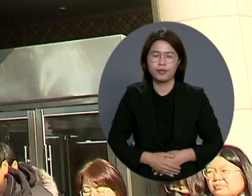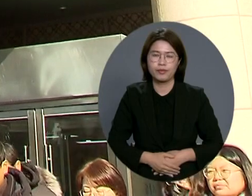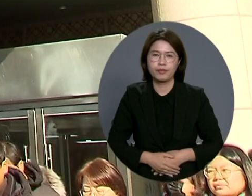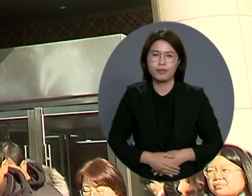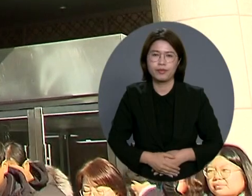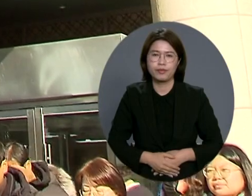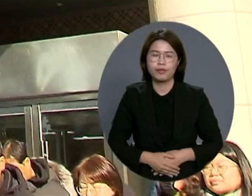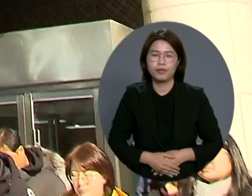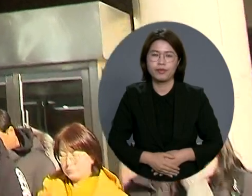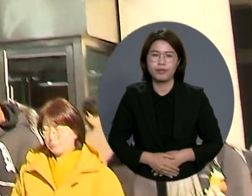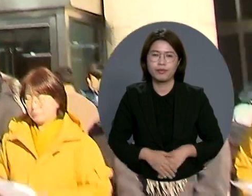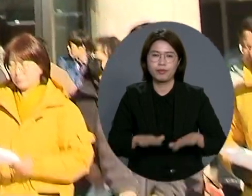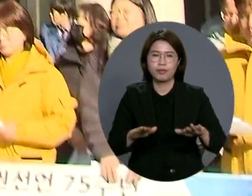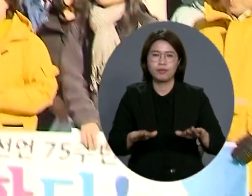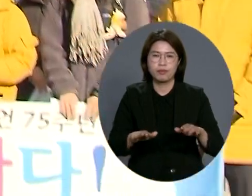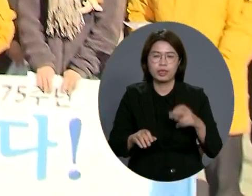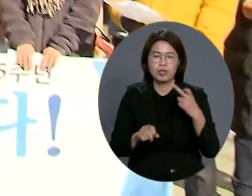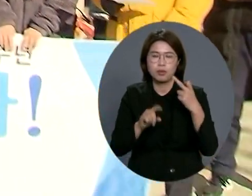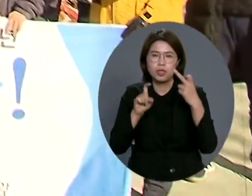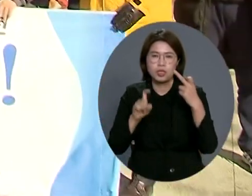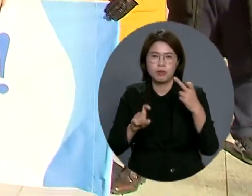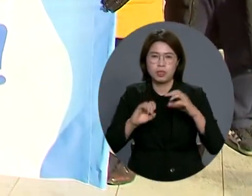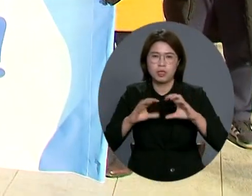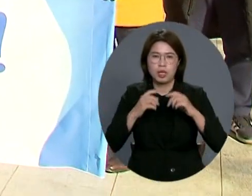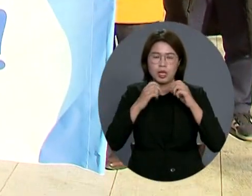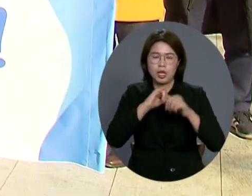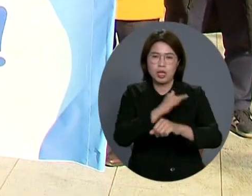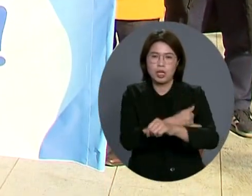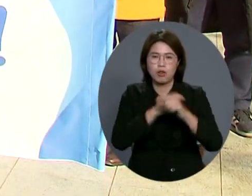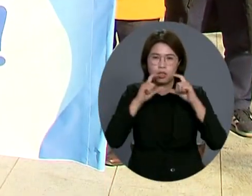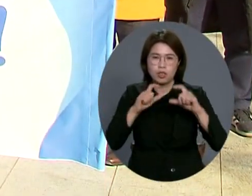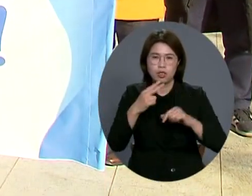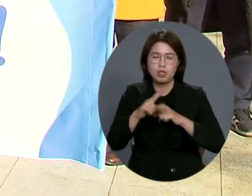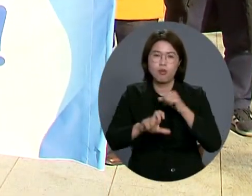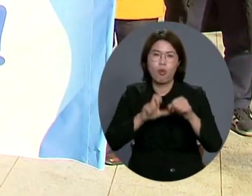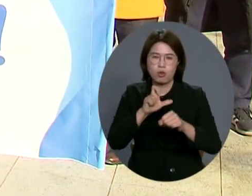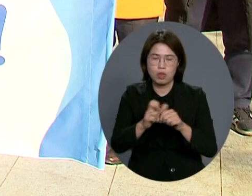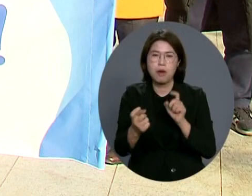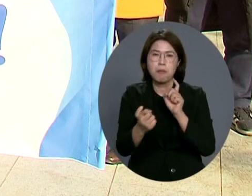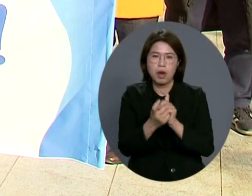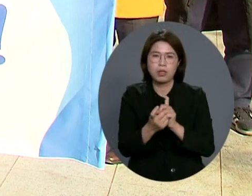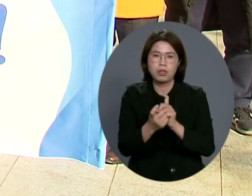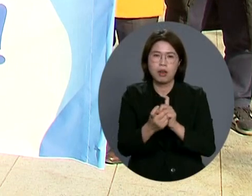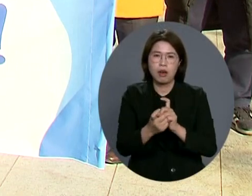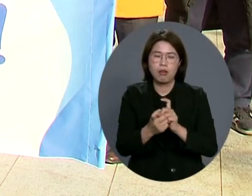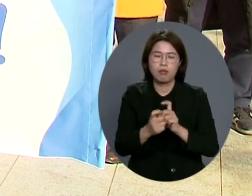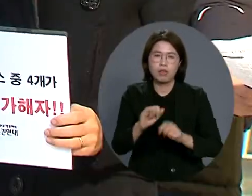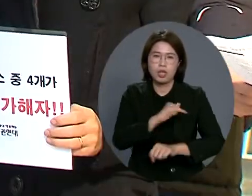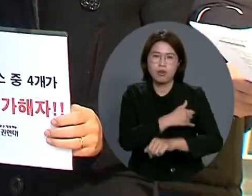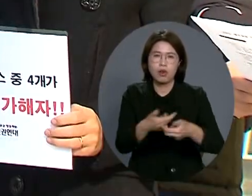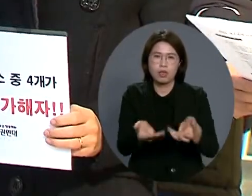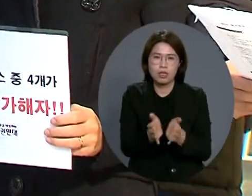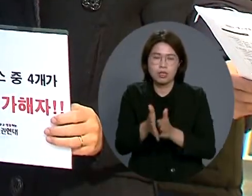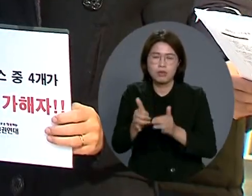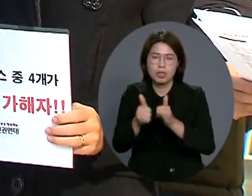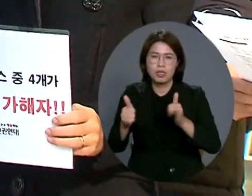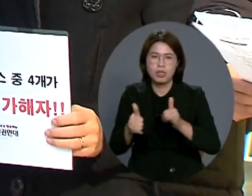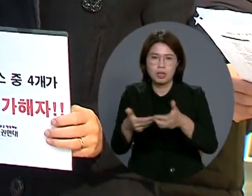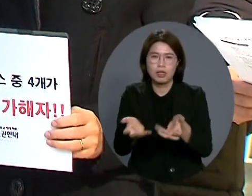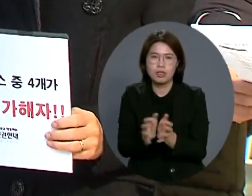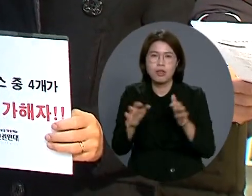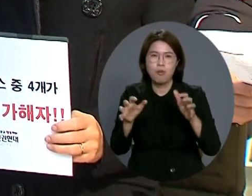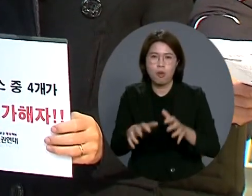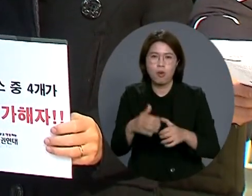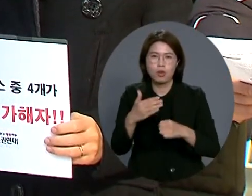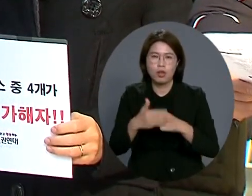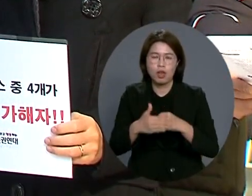기입니다 오 10일 세계 인권선언 75주년을 맞아 49개 인권단체와 시민 단체로 구성된 대구경북